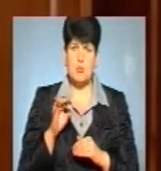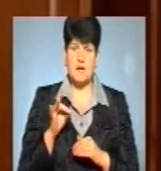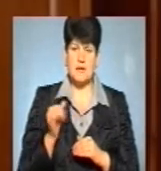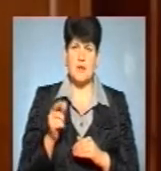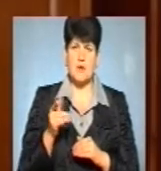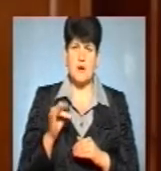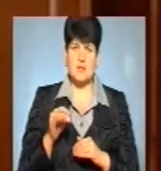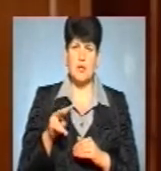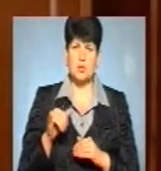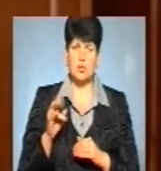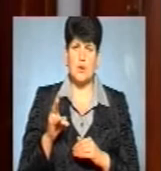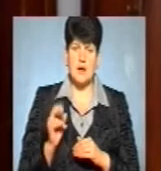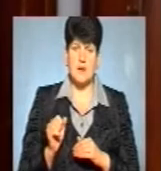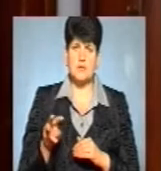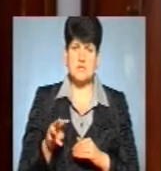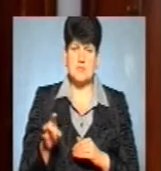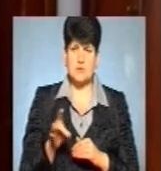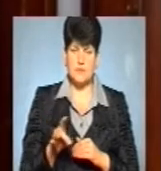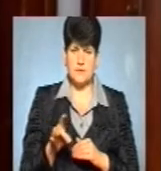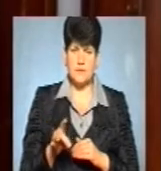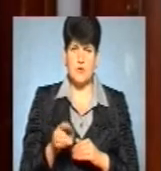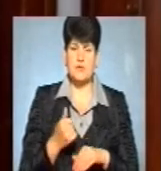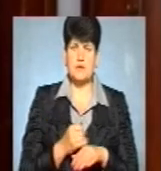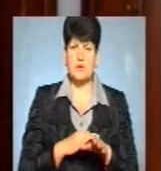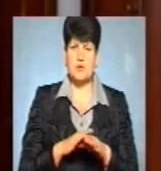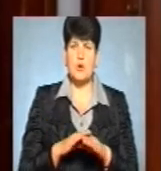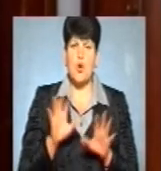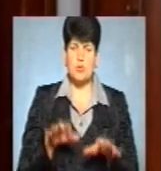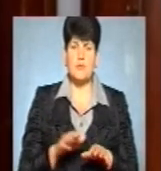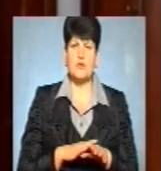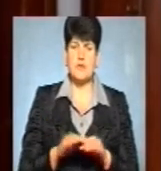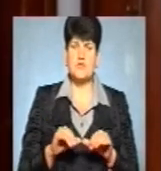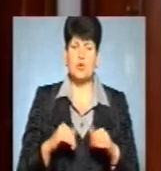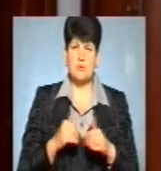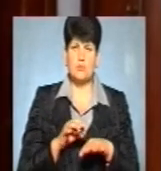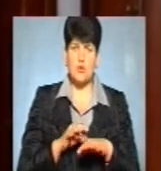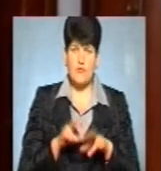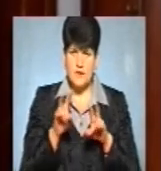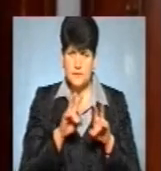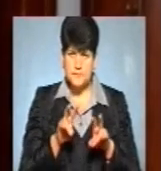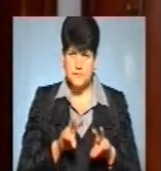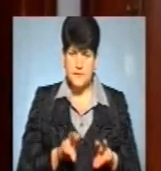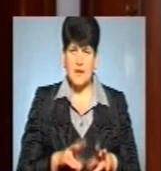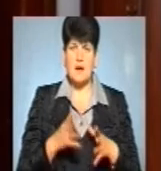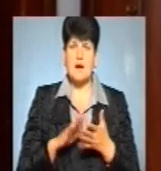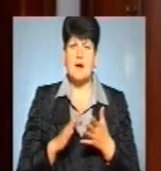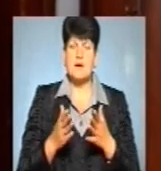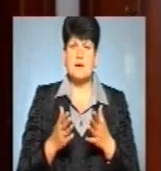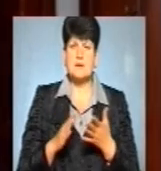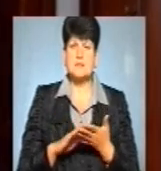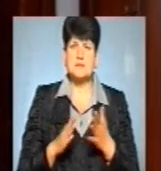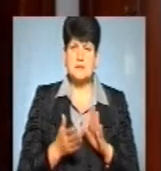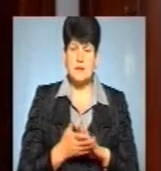Горгляди, Лука Монастирського району. Головами виконавчих комітетів сільських рад проведено попередній аналіз стану завданих